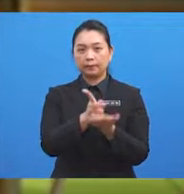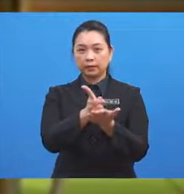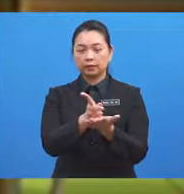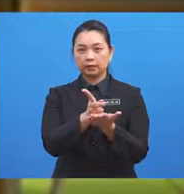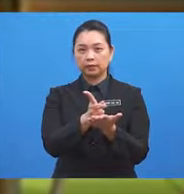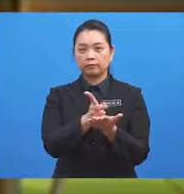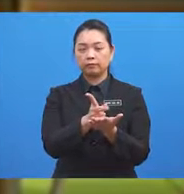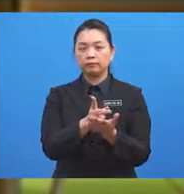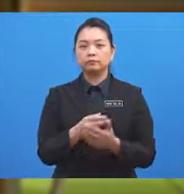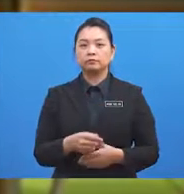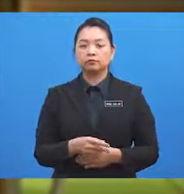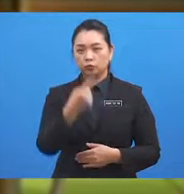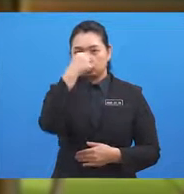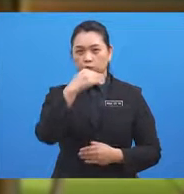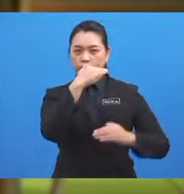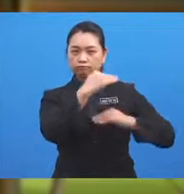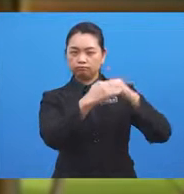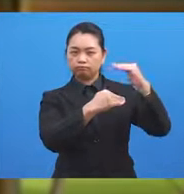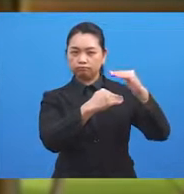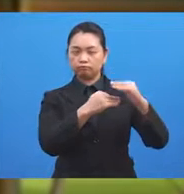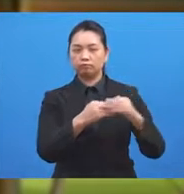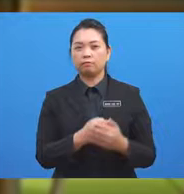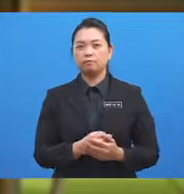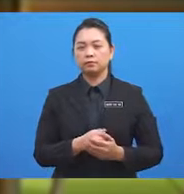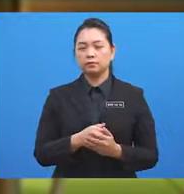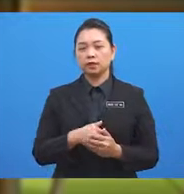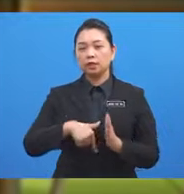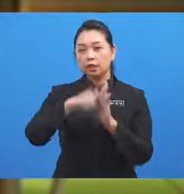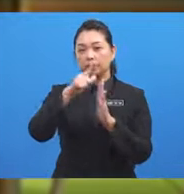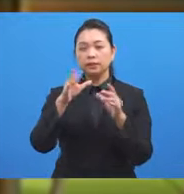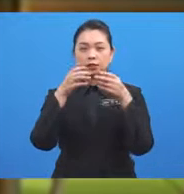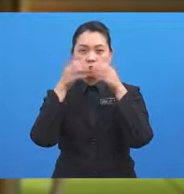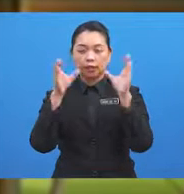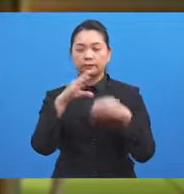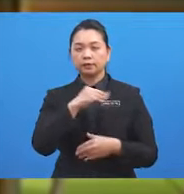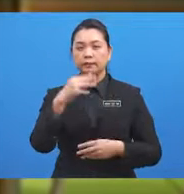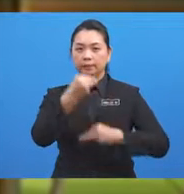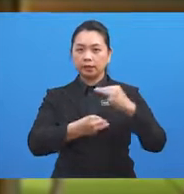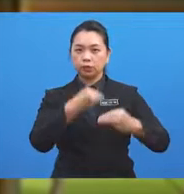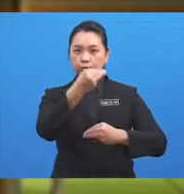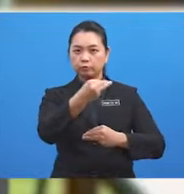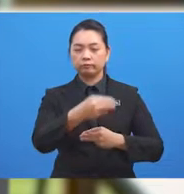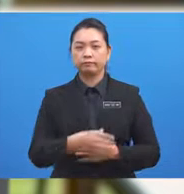bagi meningkatkan pengurusan yang lebih cekap dan berdaya maju.